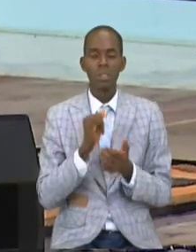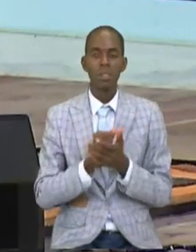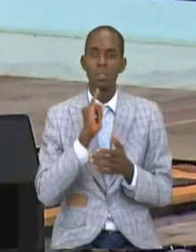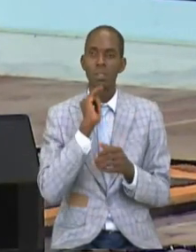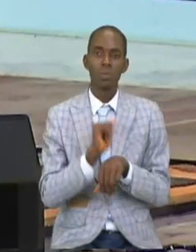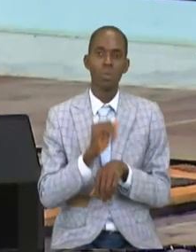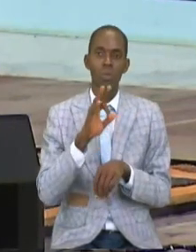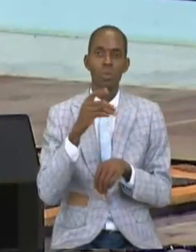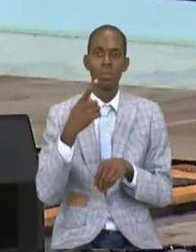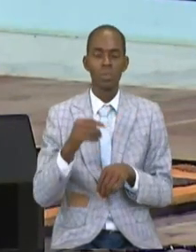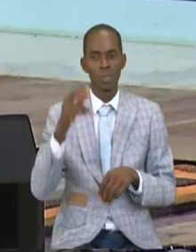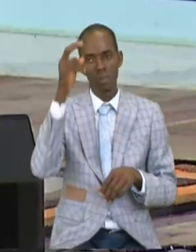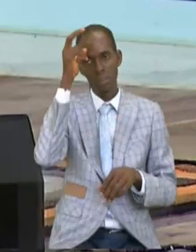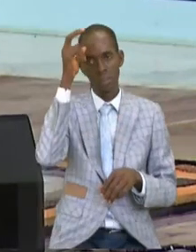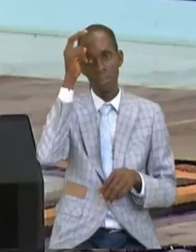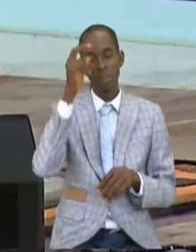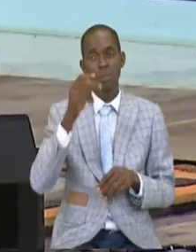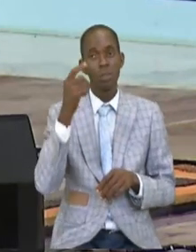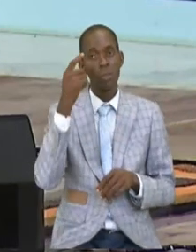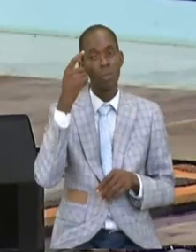c'est l'œuvre du diable.